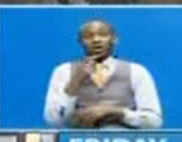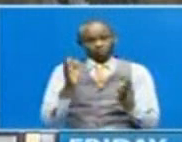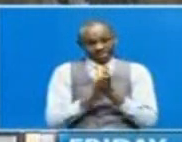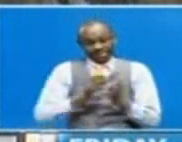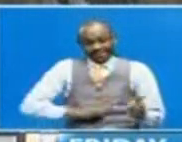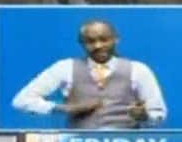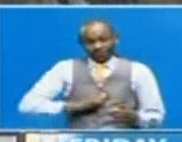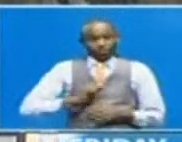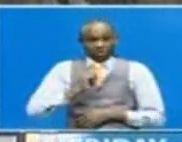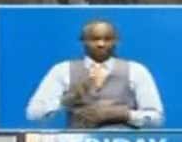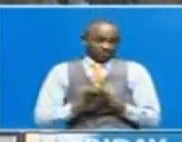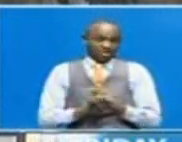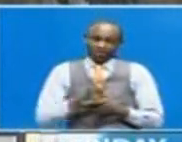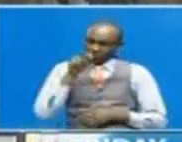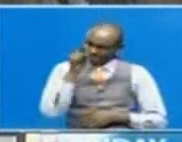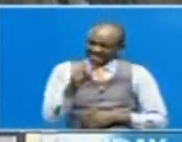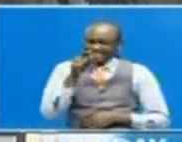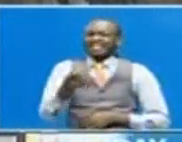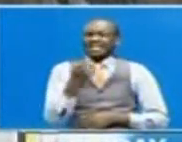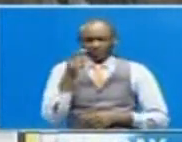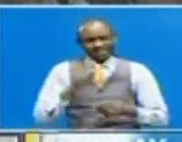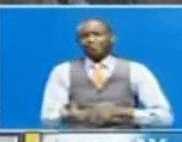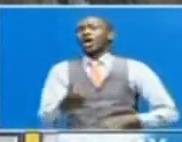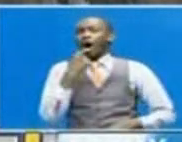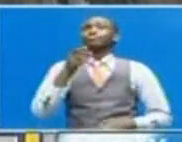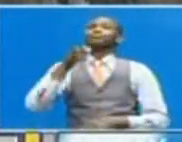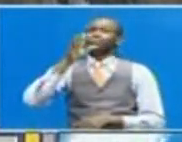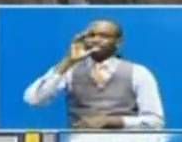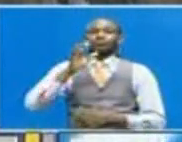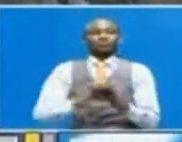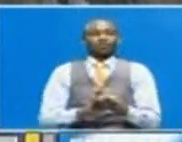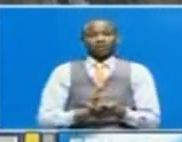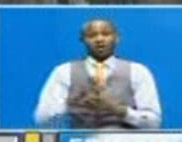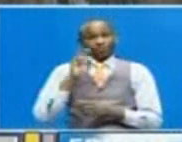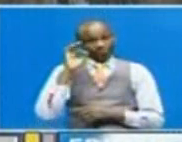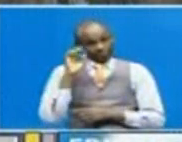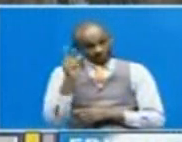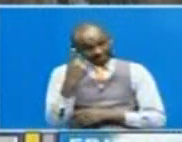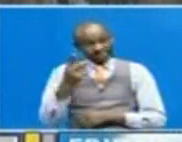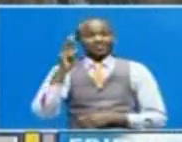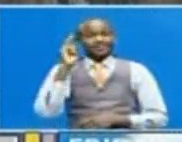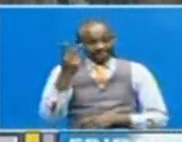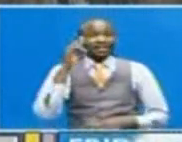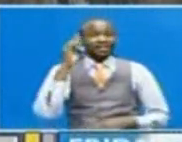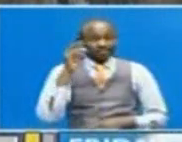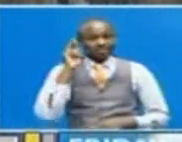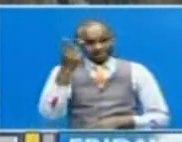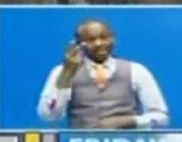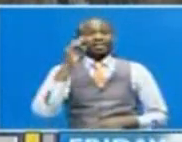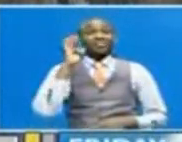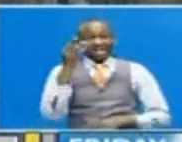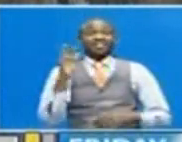typhoid. Sasa hizo dawa sasa wakati nilikunywa, kakunywa siku ya kwanza, ya pili